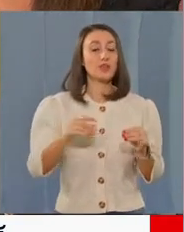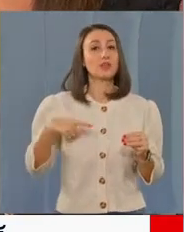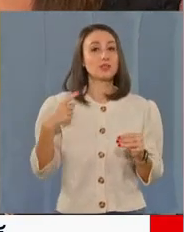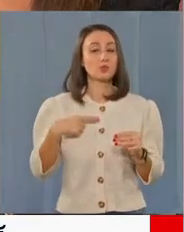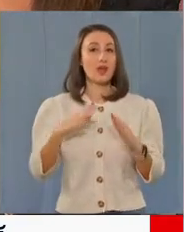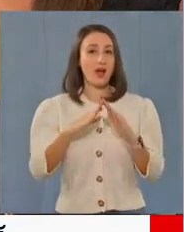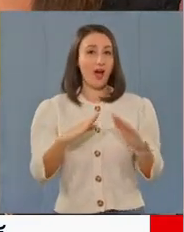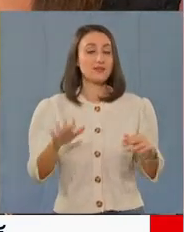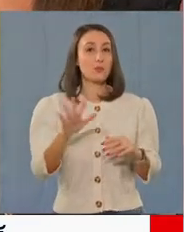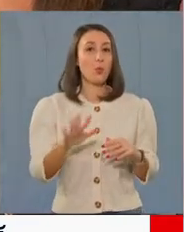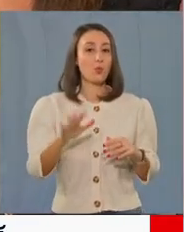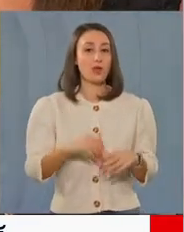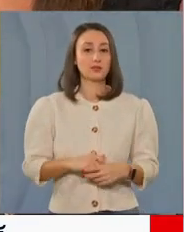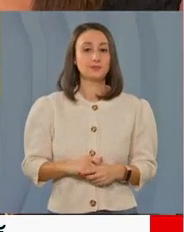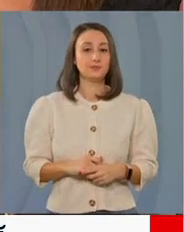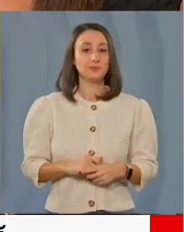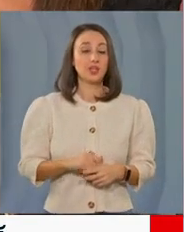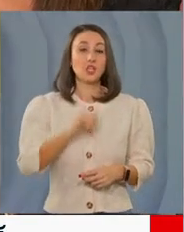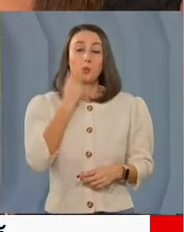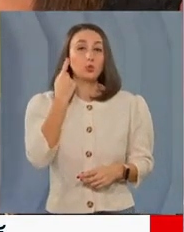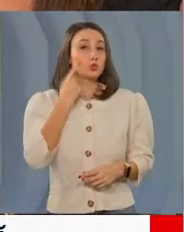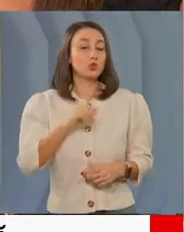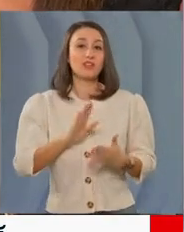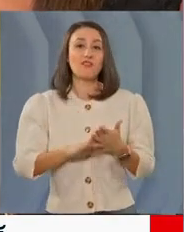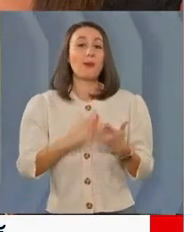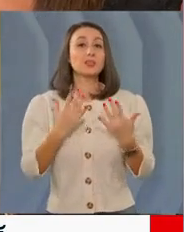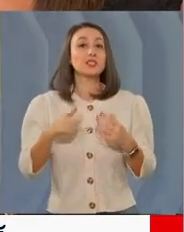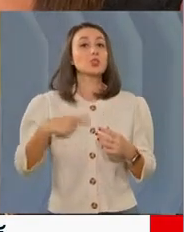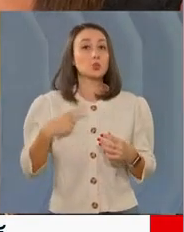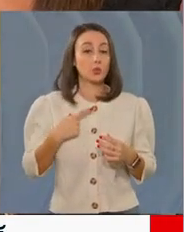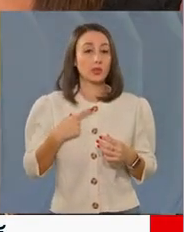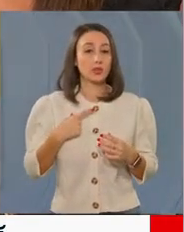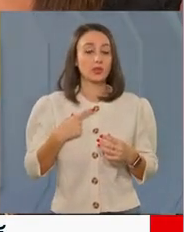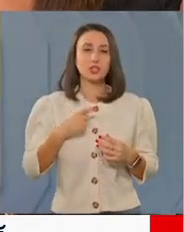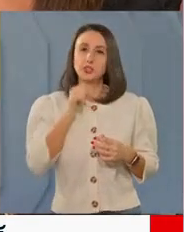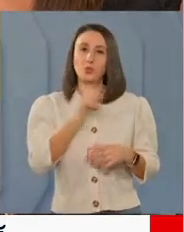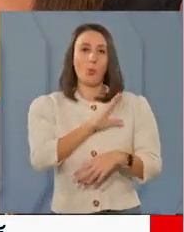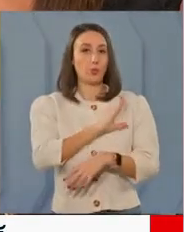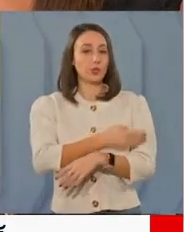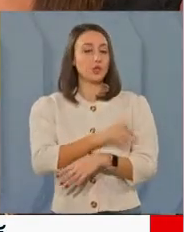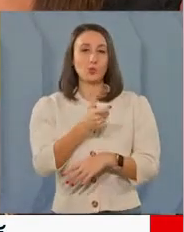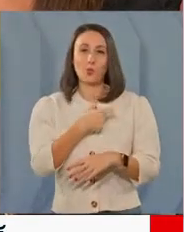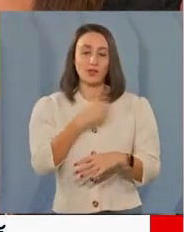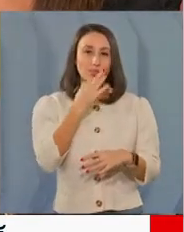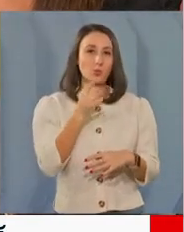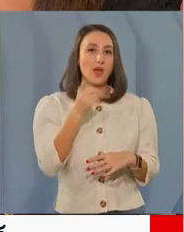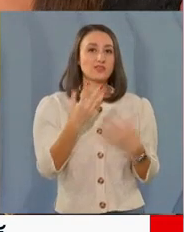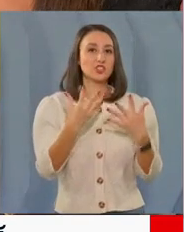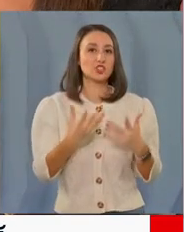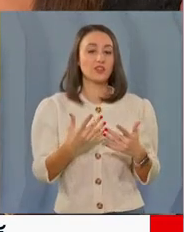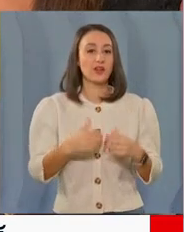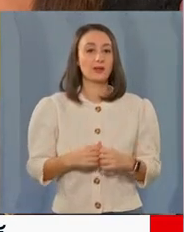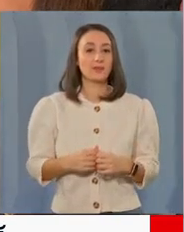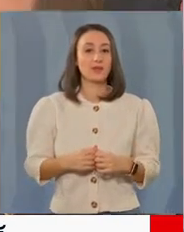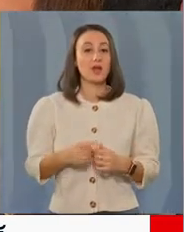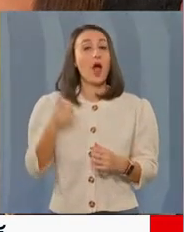în gospodăriile populației. Nimeni nu știe de fapt cât sunt, absolut nicio autoritate nu poate să dea astfel de cifre,